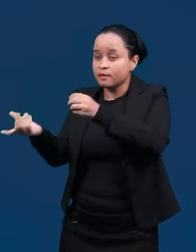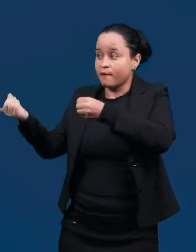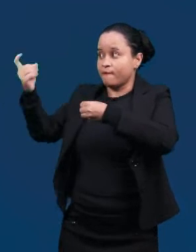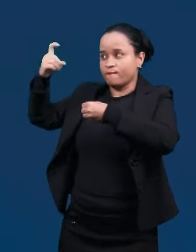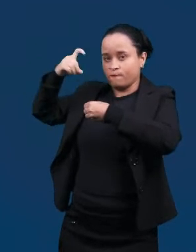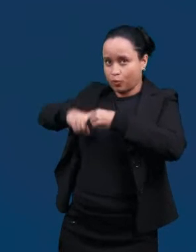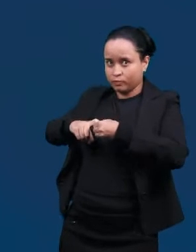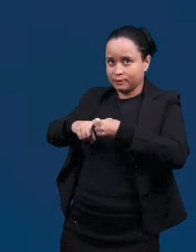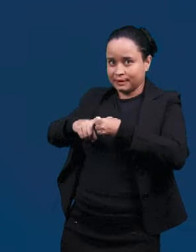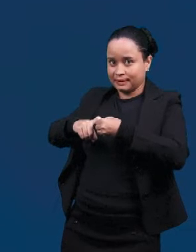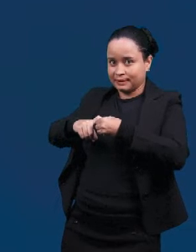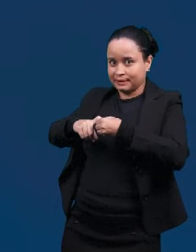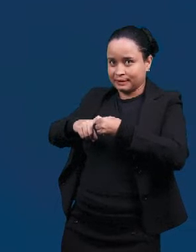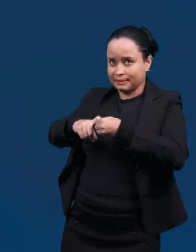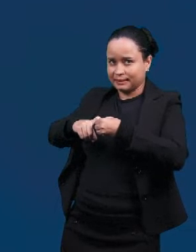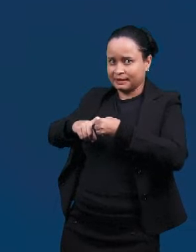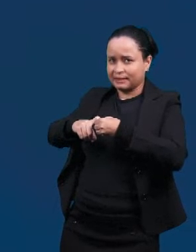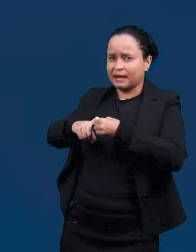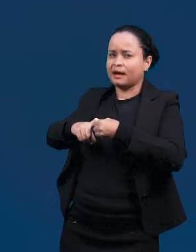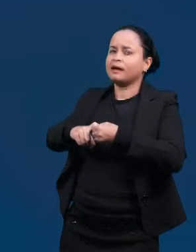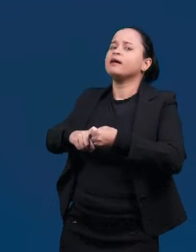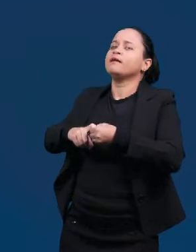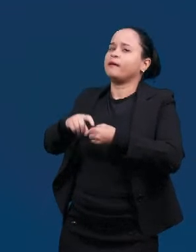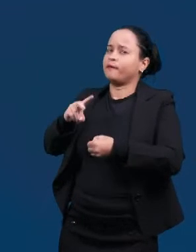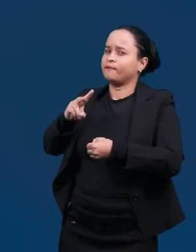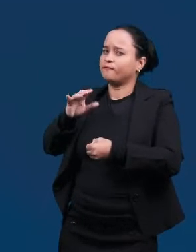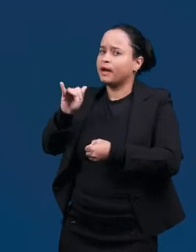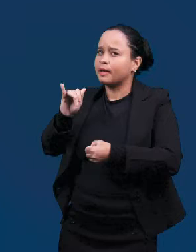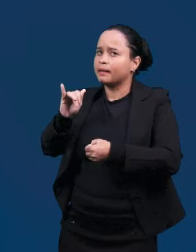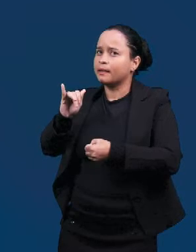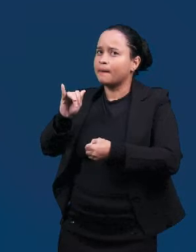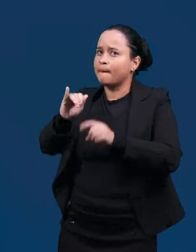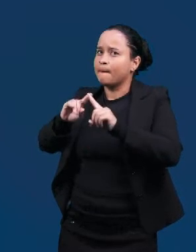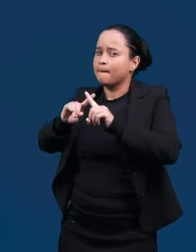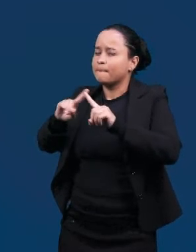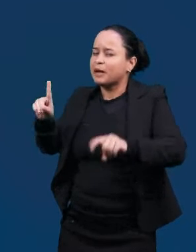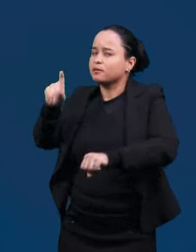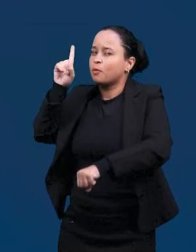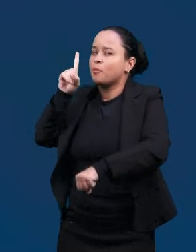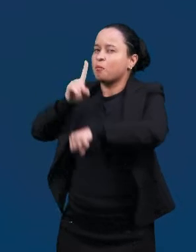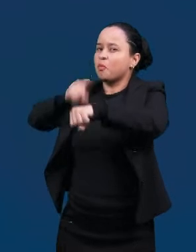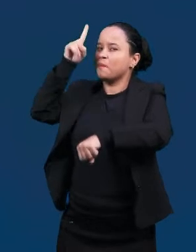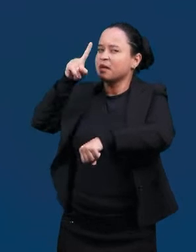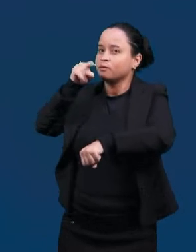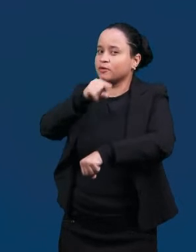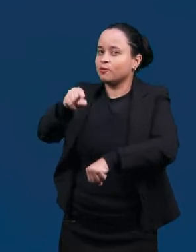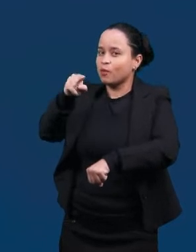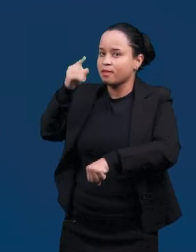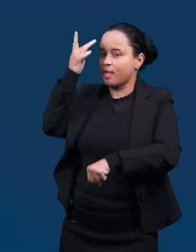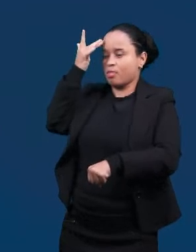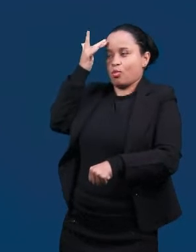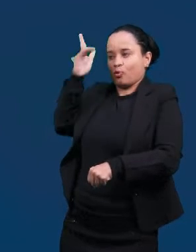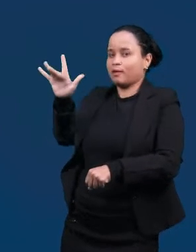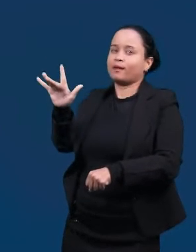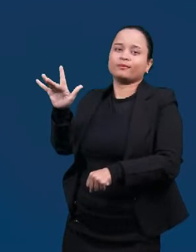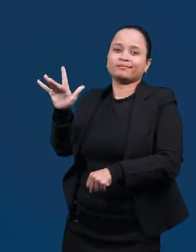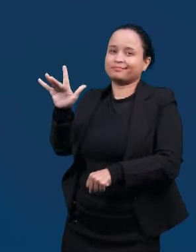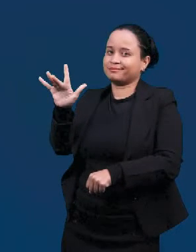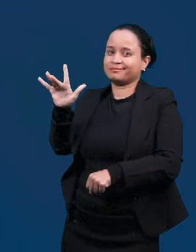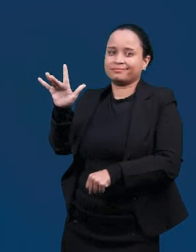Человеческий». В какое время ты думаешь, что Он придет? Это как раз-таки в это он не